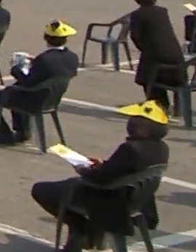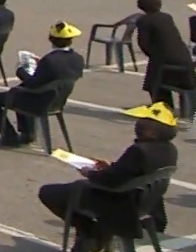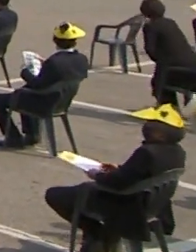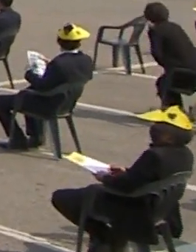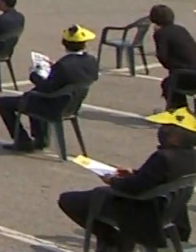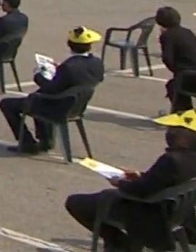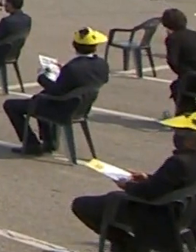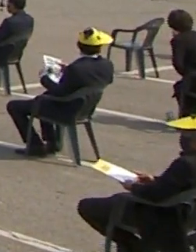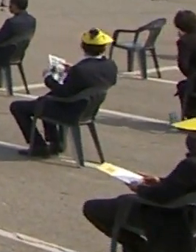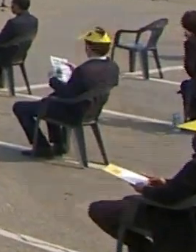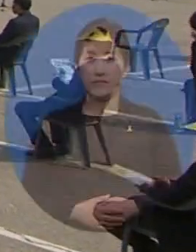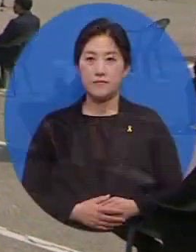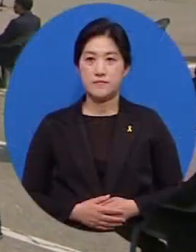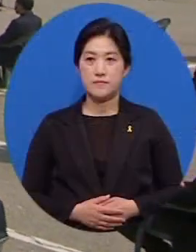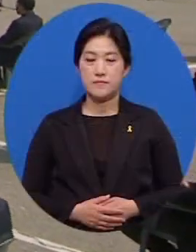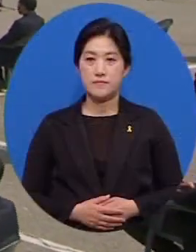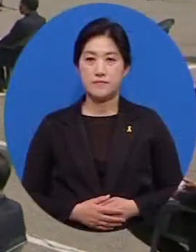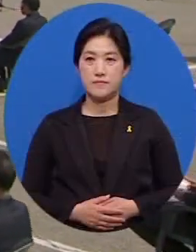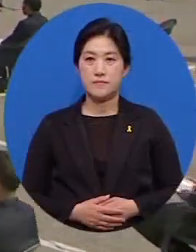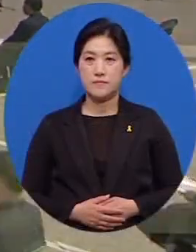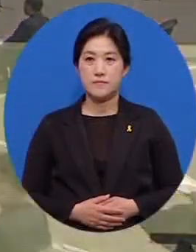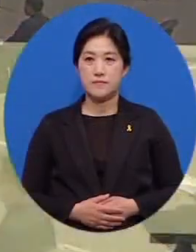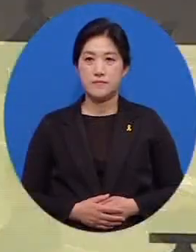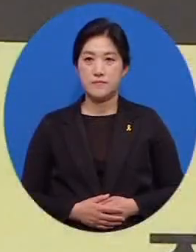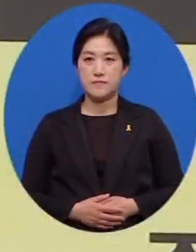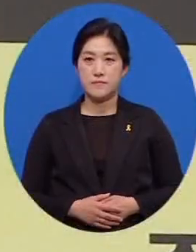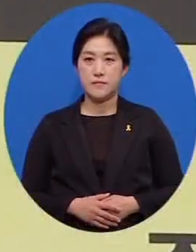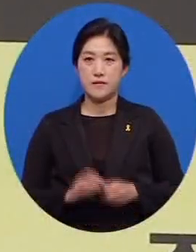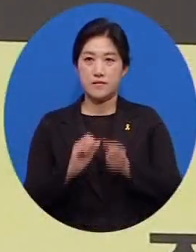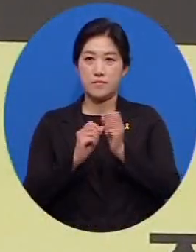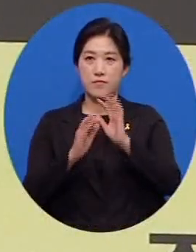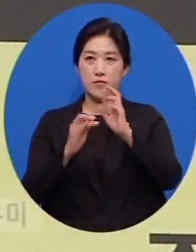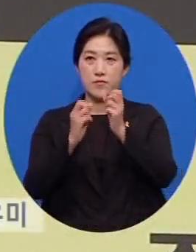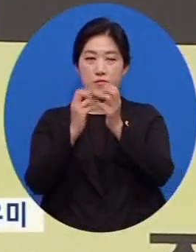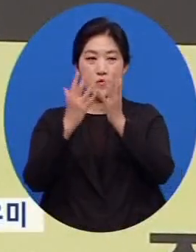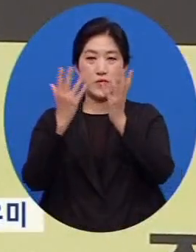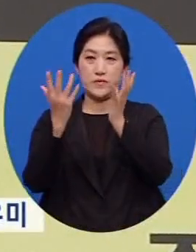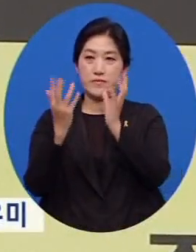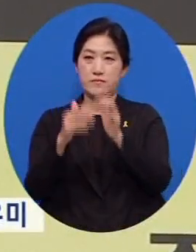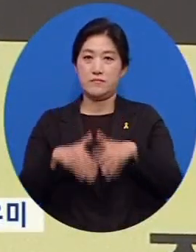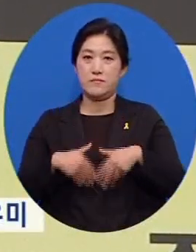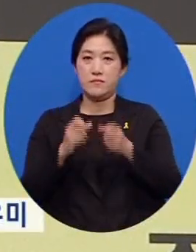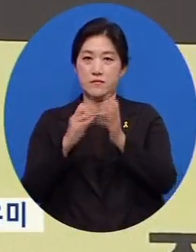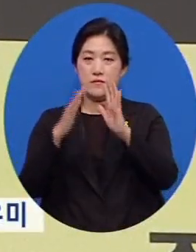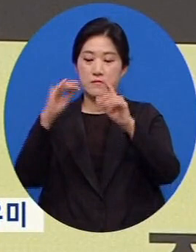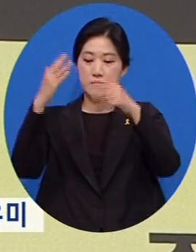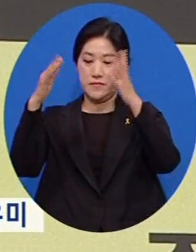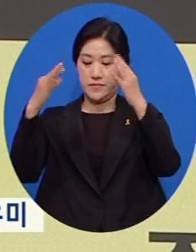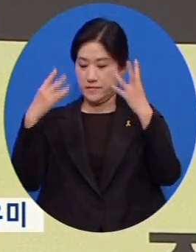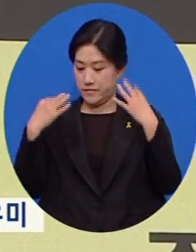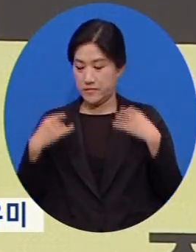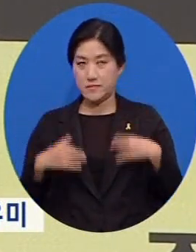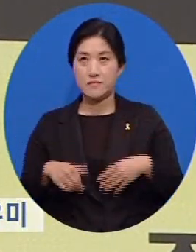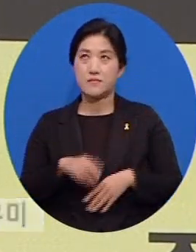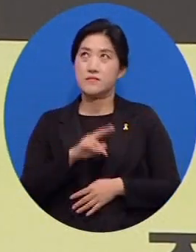앞에 머뭅니다. 살포시 내려앉은 봄꽃을 바라보며 오늘 우리 약속 하나 하려고